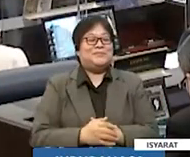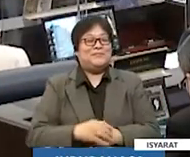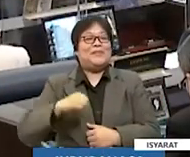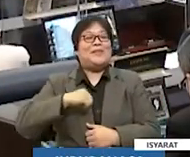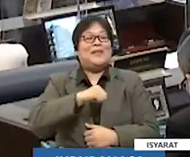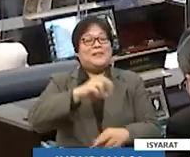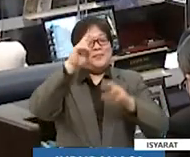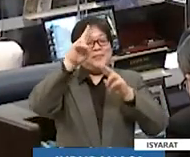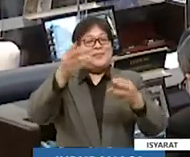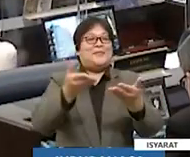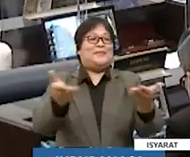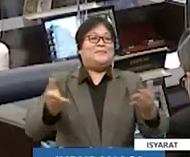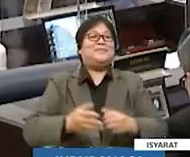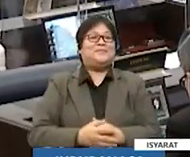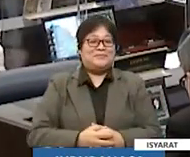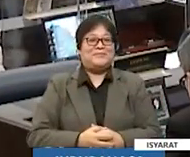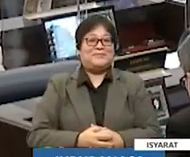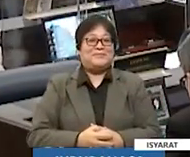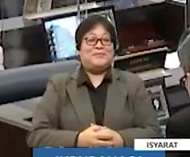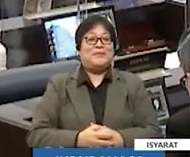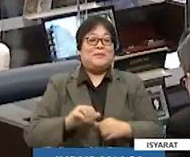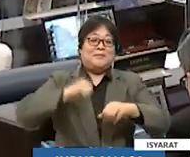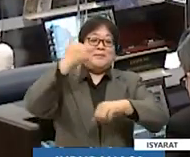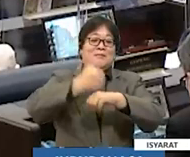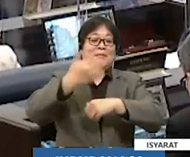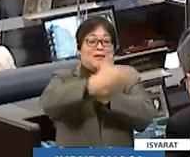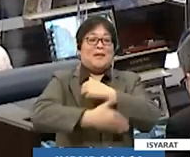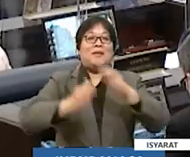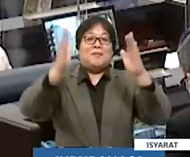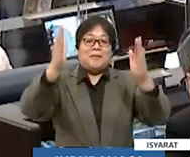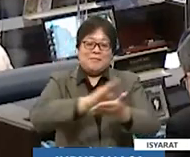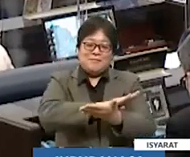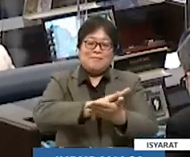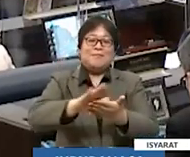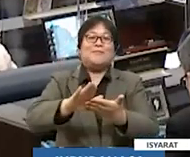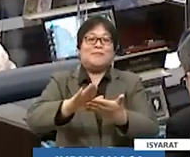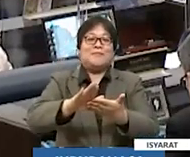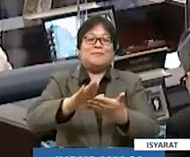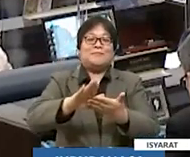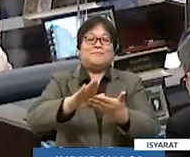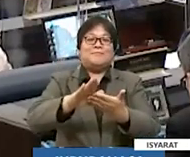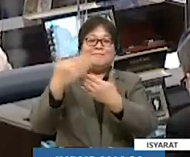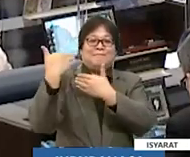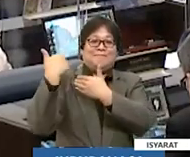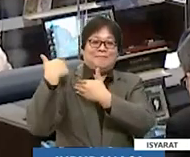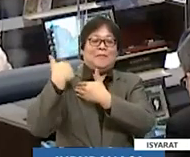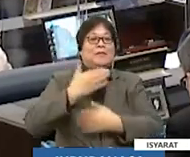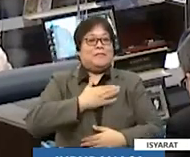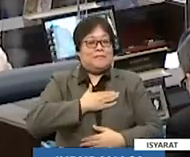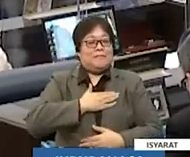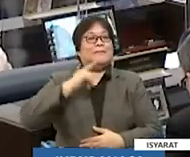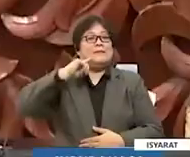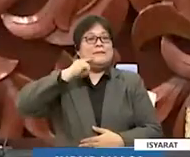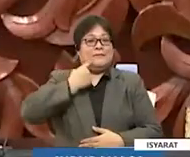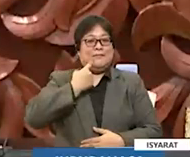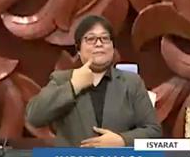Ahli-ahli yang berhormat sekalian, dalam membina sebuah negara bangsa yang telus dan berintegriti, better memandang